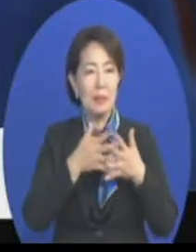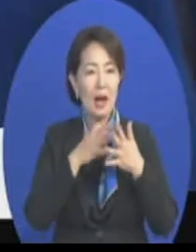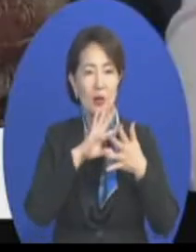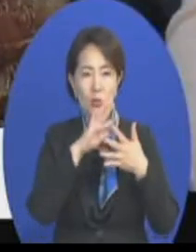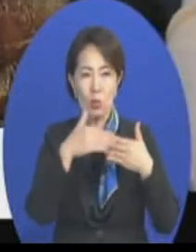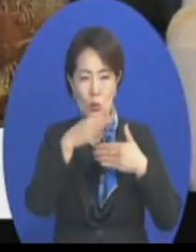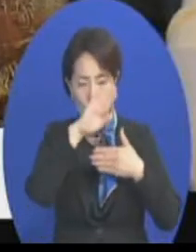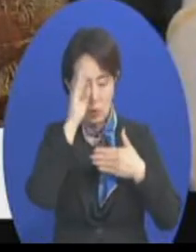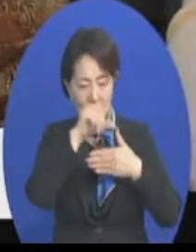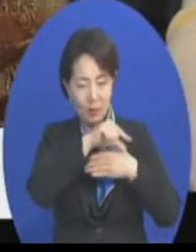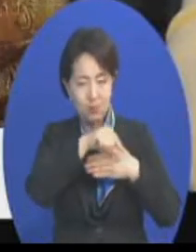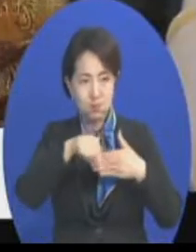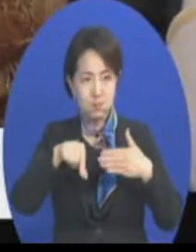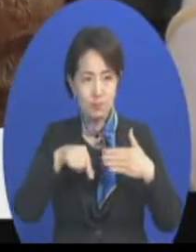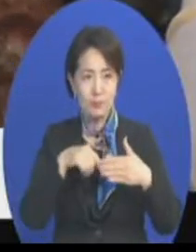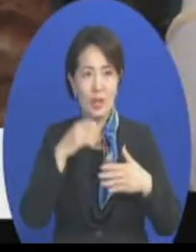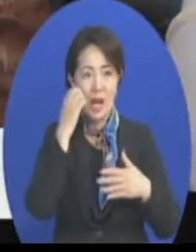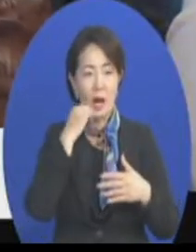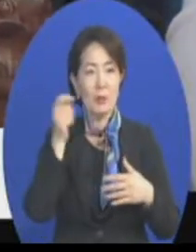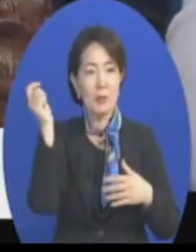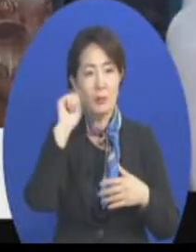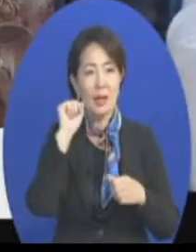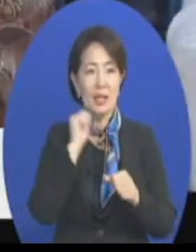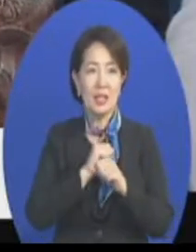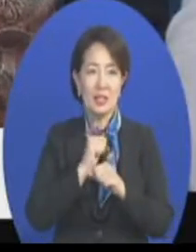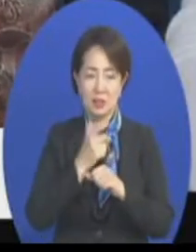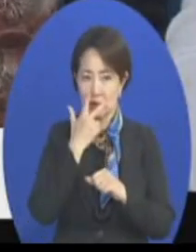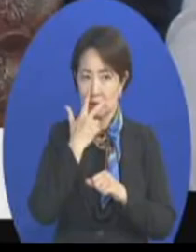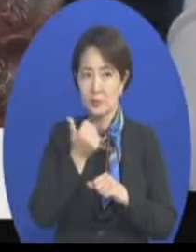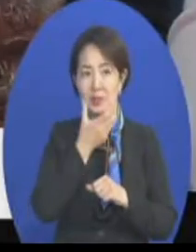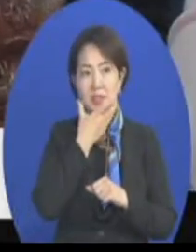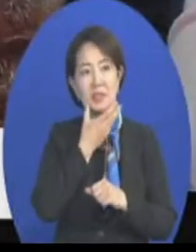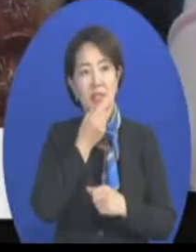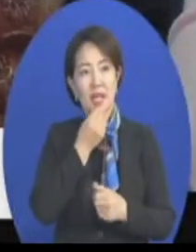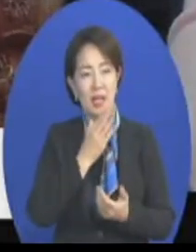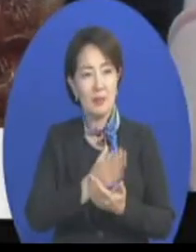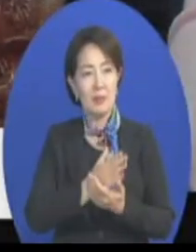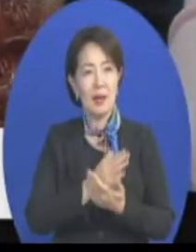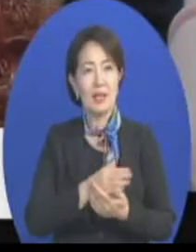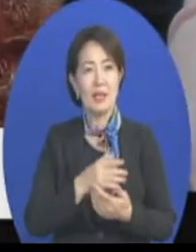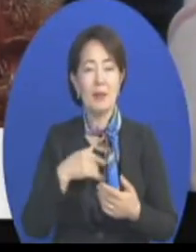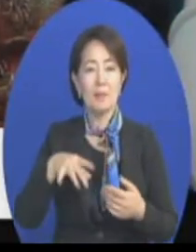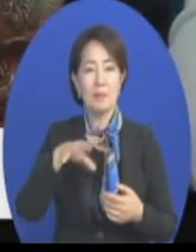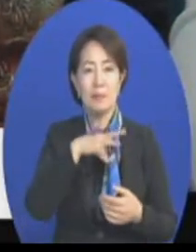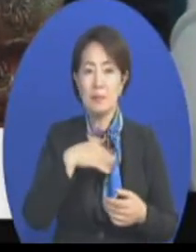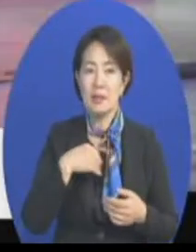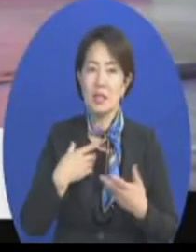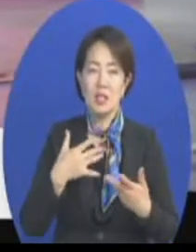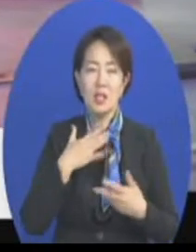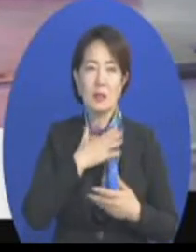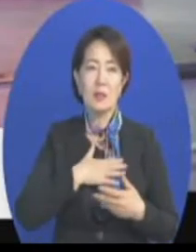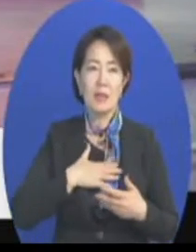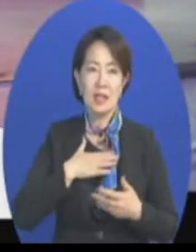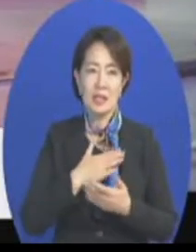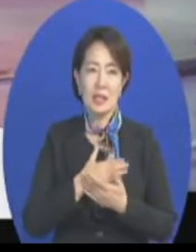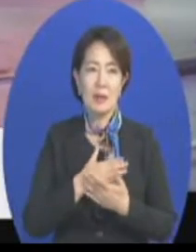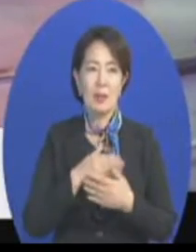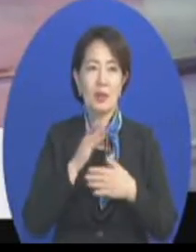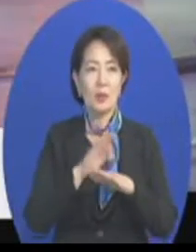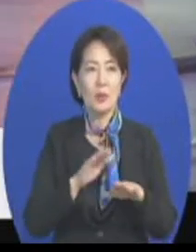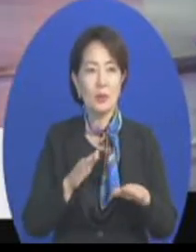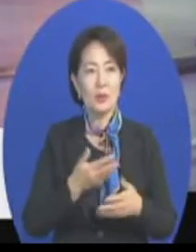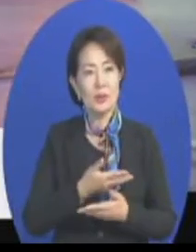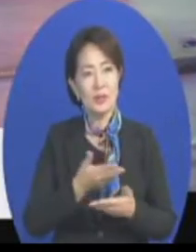дулаарна гэж байна. Хамтын баярын энэ арга хэмжээ маш сайхан болж байна. Бид нар бүгдээрээ их баярлж байна.